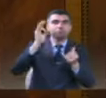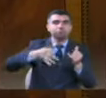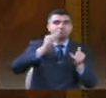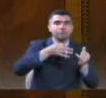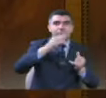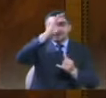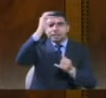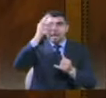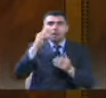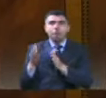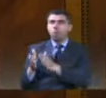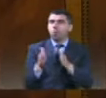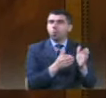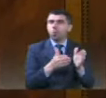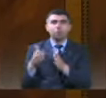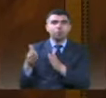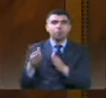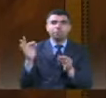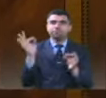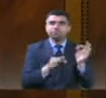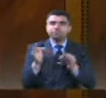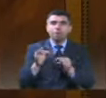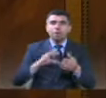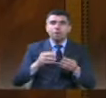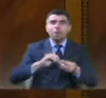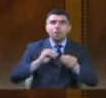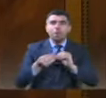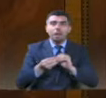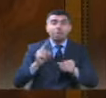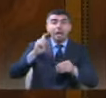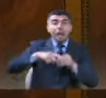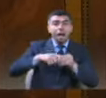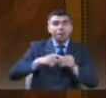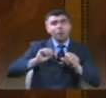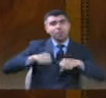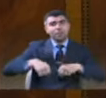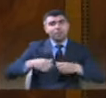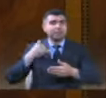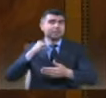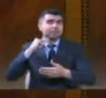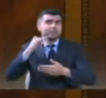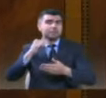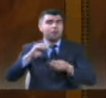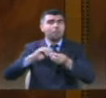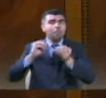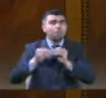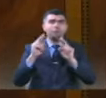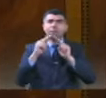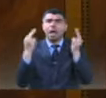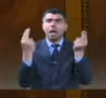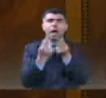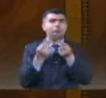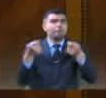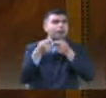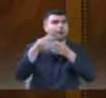السياسية تكون في أحيان مفهومة عند النقابات لأن عندها هذه الامتدادات في العالم كامل، ولكن في اللحظات اللي كنحتاج نكون فيها